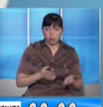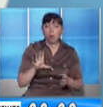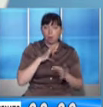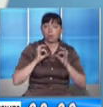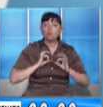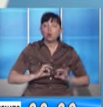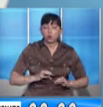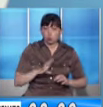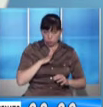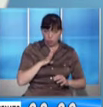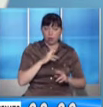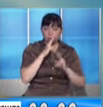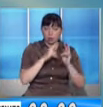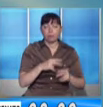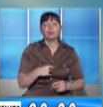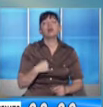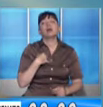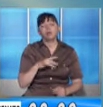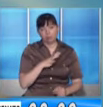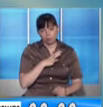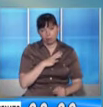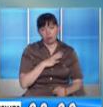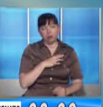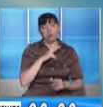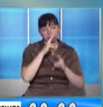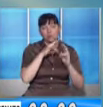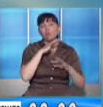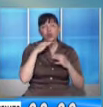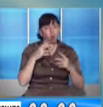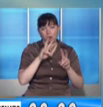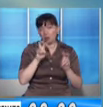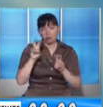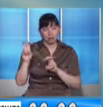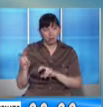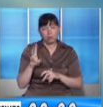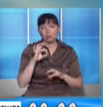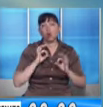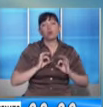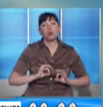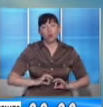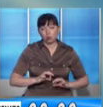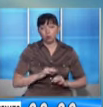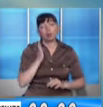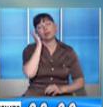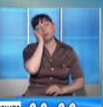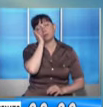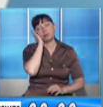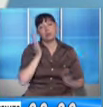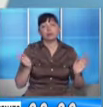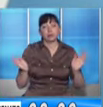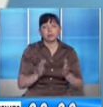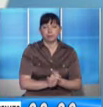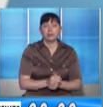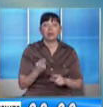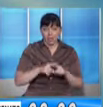Era a doua întrebare a colegilor de la Newsmaker. Noi ne-am mai adresat la procuratură pe foarte multe subiecte. Procuratura Generală doarme la noi. Și pe acest